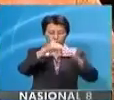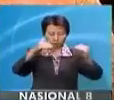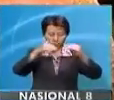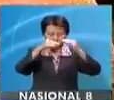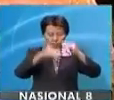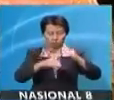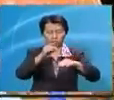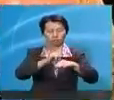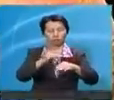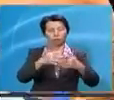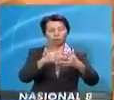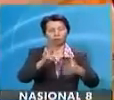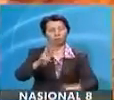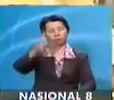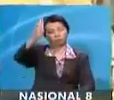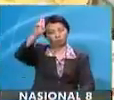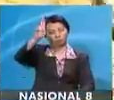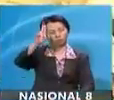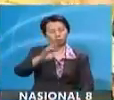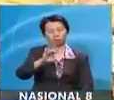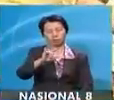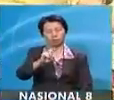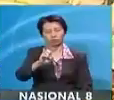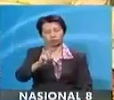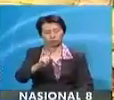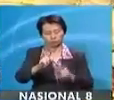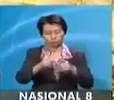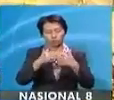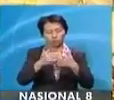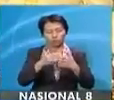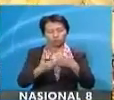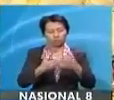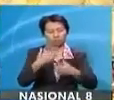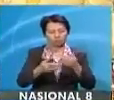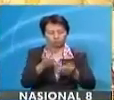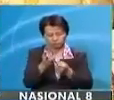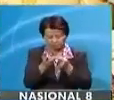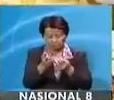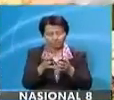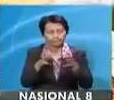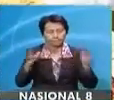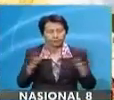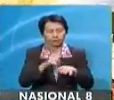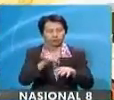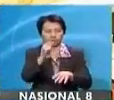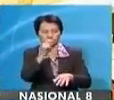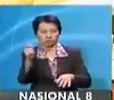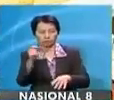di Amerika Utara. TRT ETGO merupakan kilang pemprosesan bijirin terbesar di timur